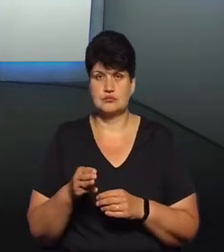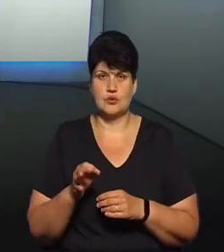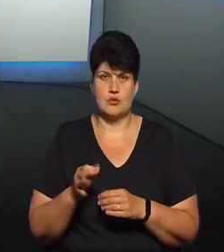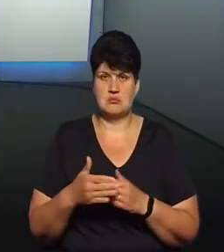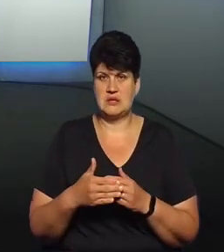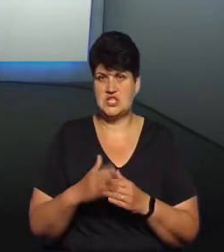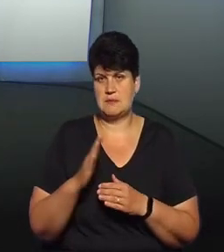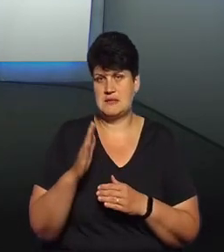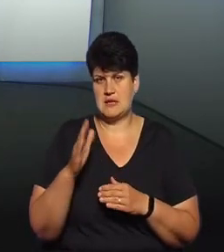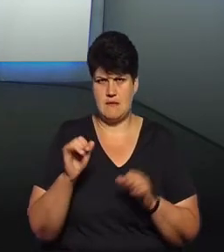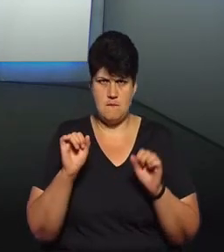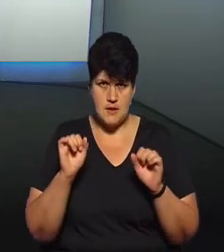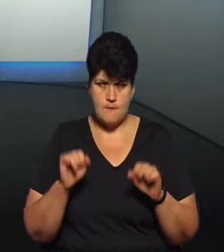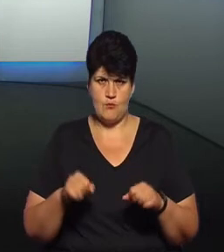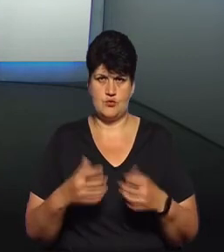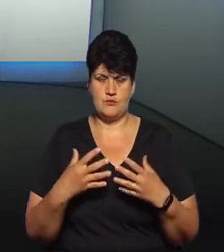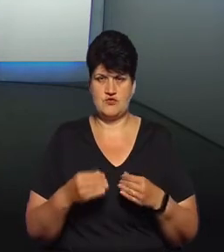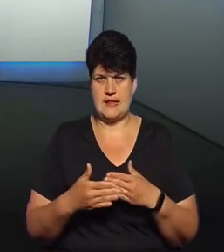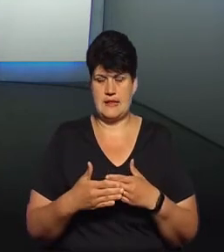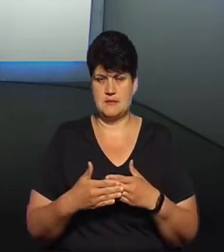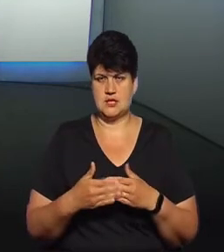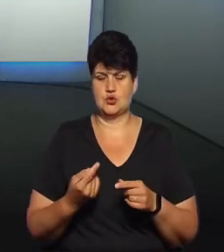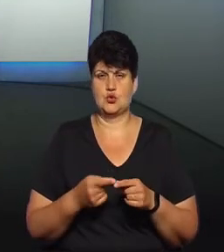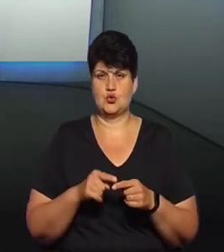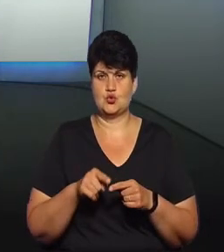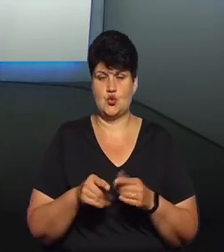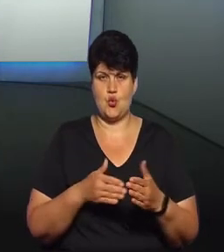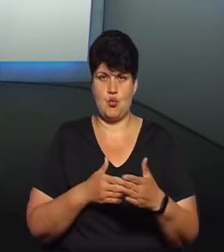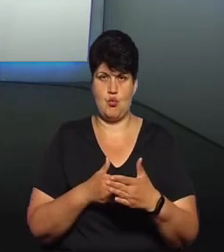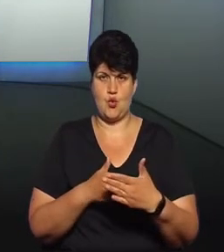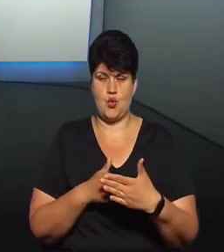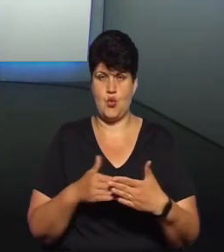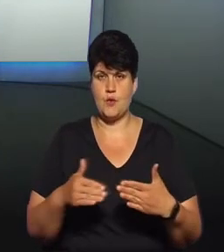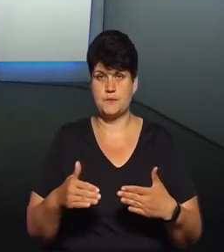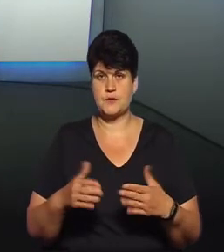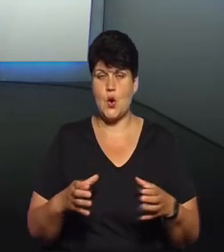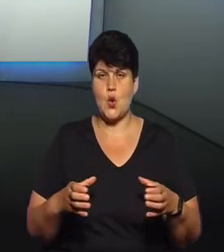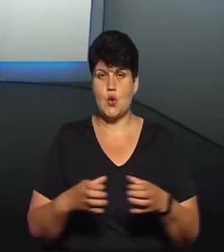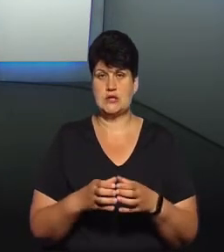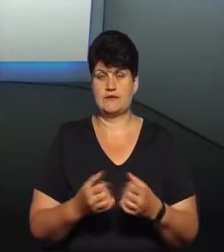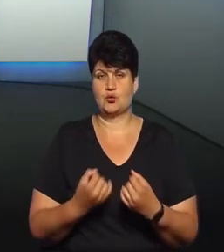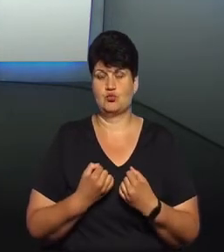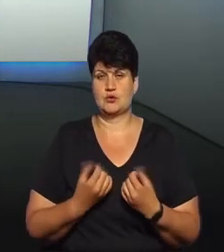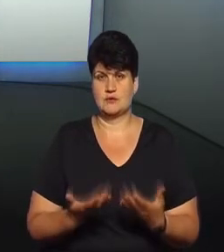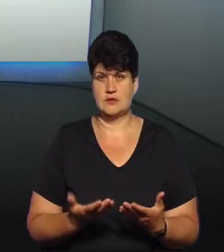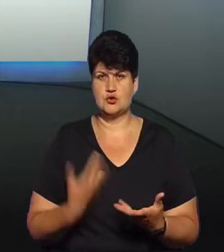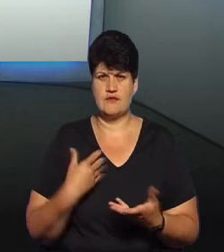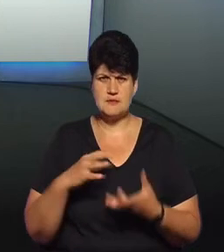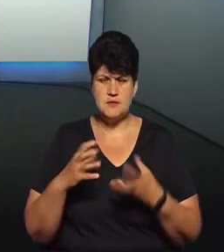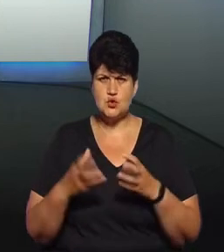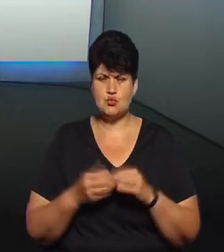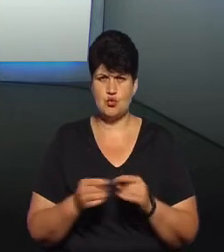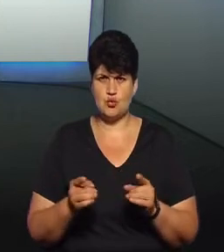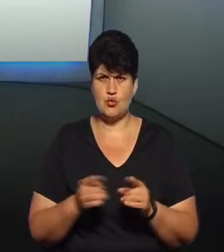вже наблизитися до цього порогу колективного імунітету. Якщо я вас так підсумую коротко, то можна просто на тих, з